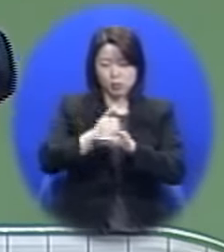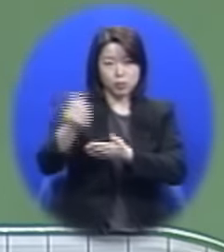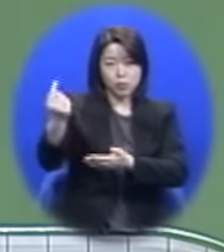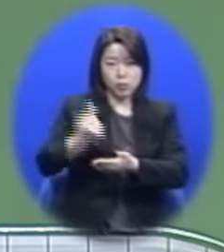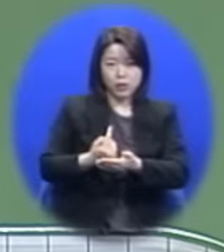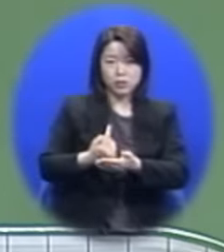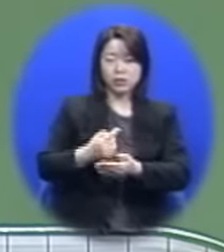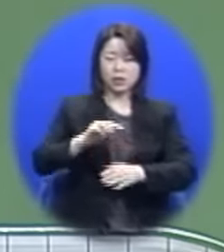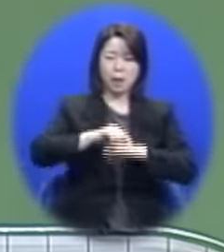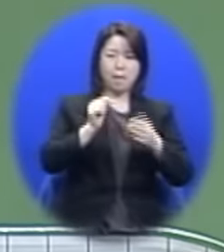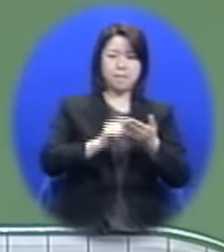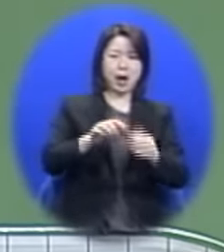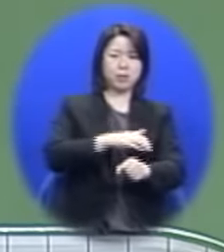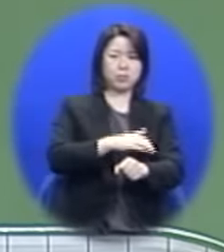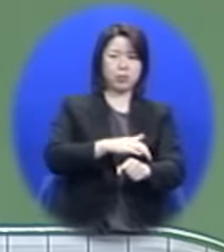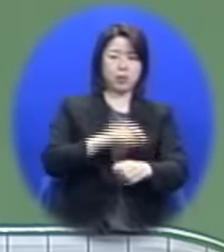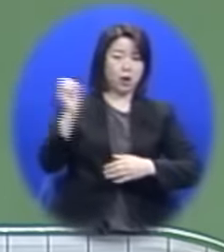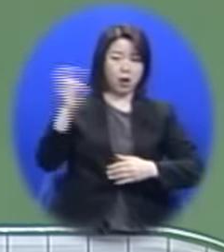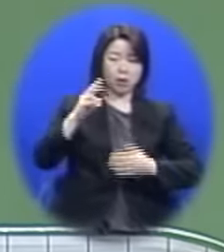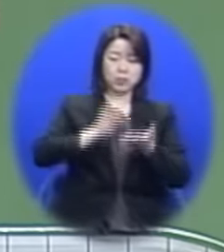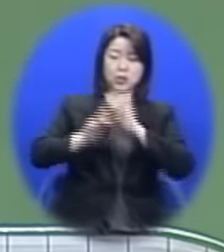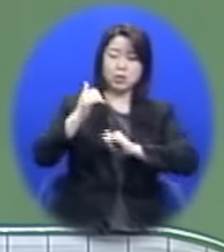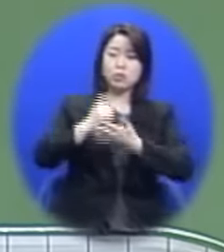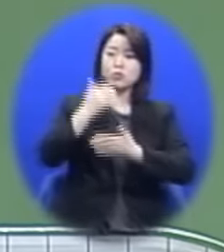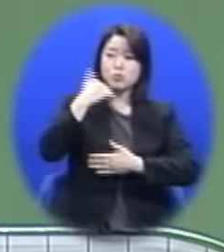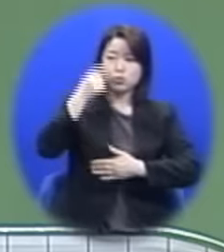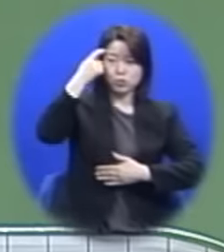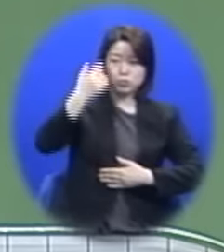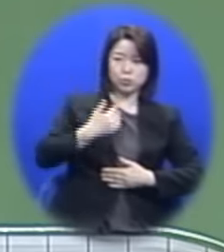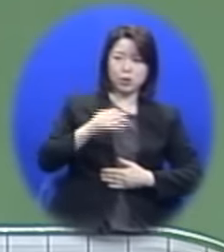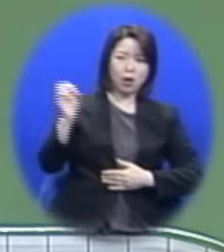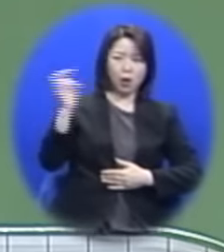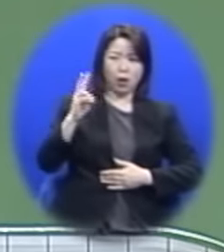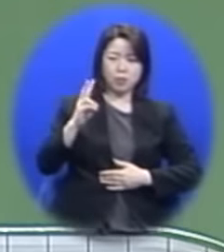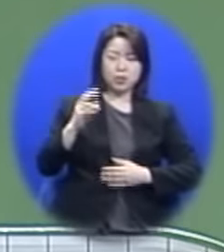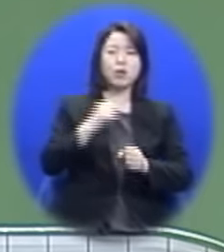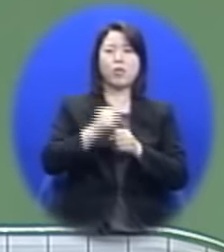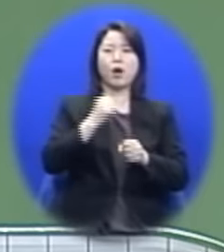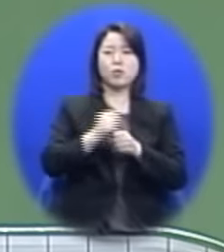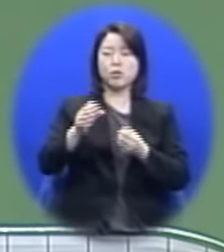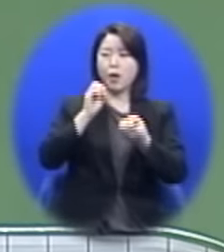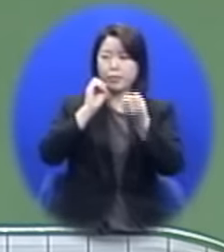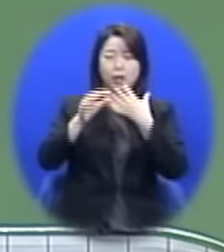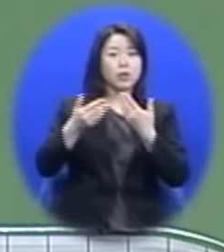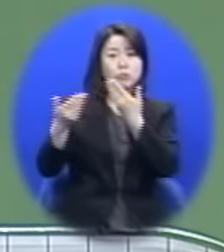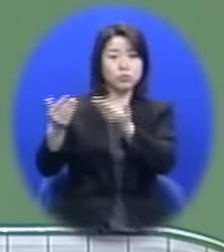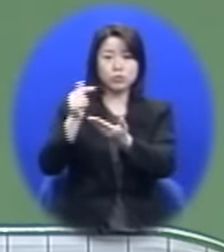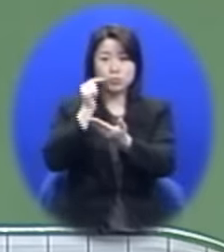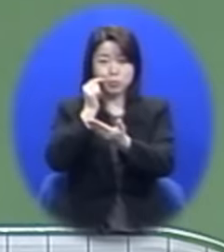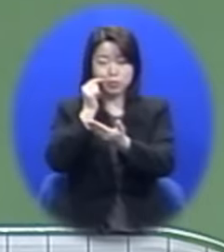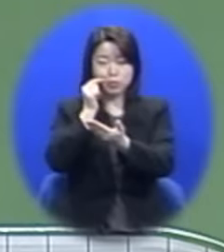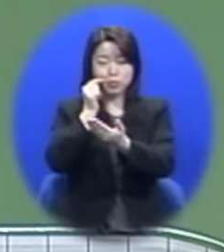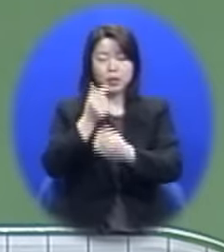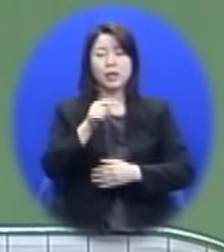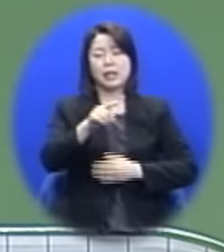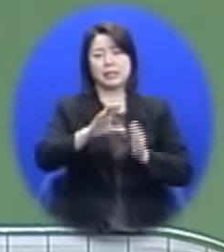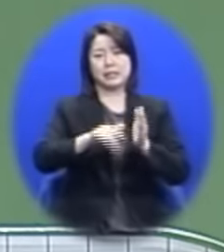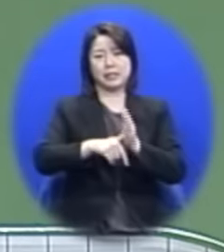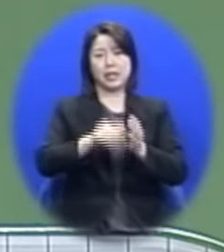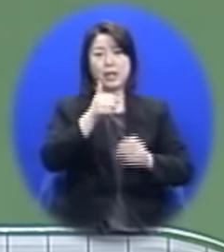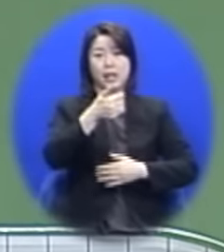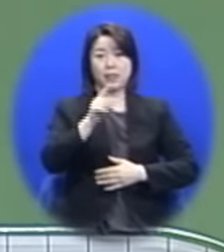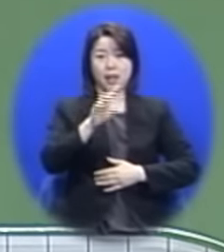갑자기 예수님이 누군지 물어보는데 대답을 어떻게 해야 될지 너무 당황스러워서 대답을 못했습니다. 그때